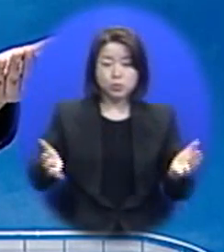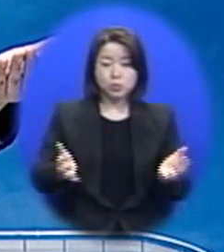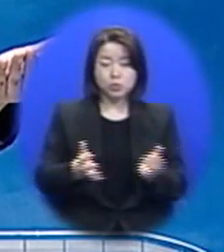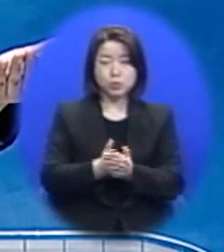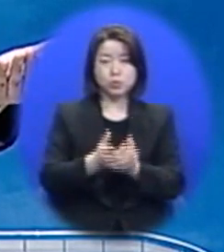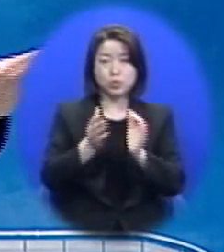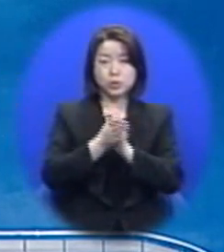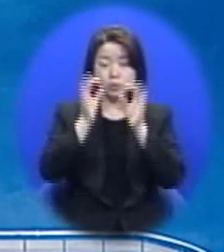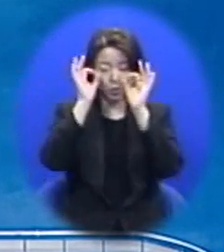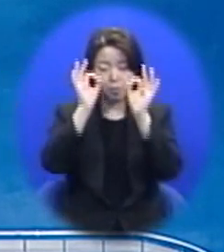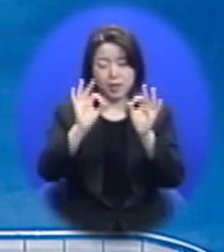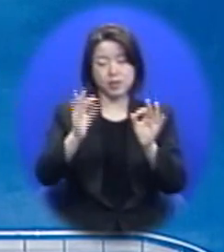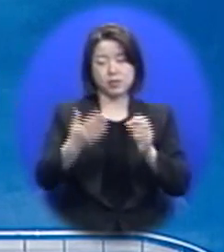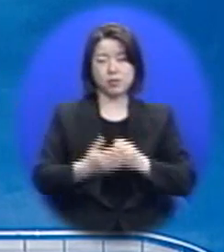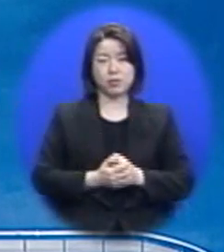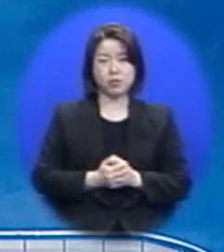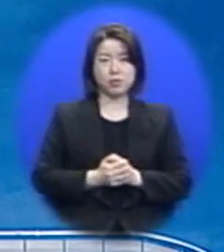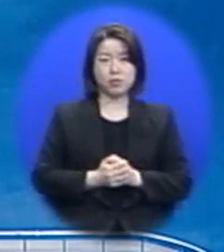됩니다.